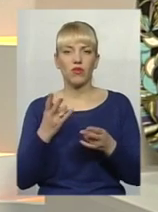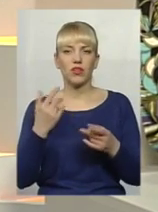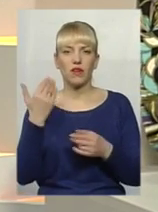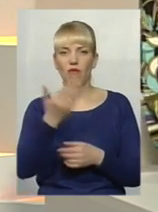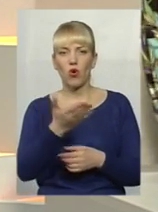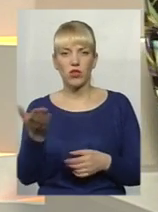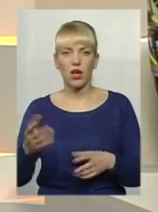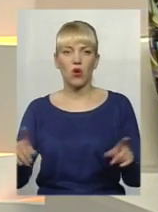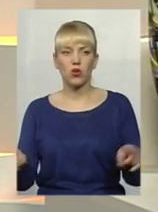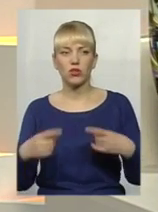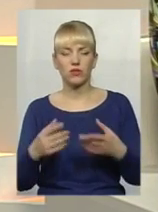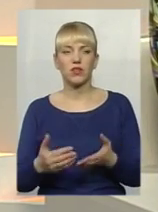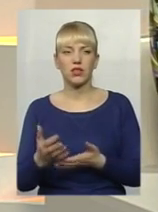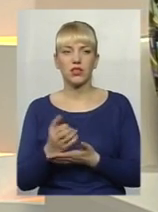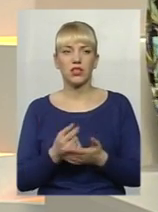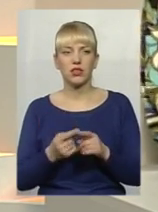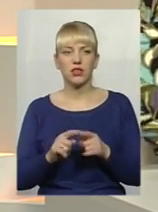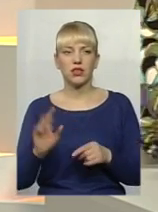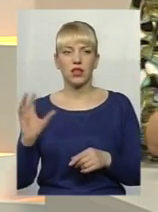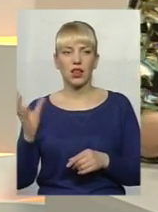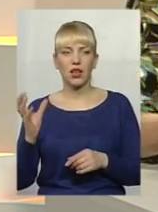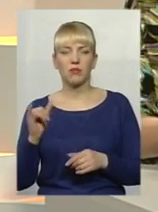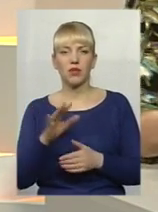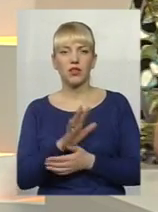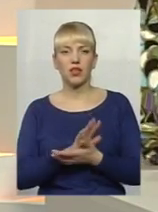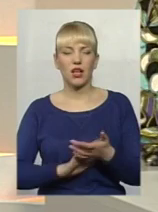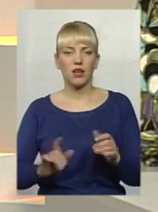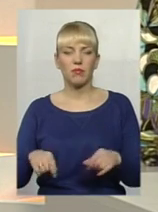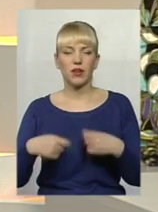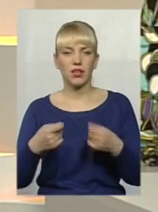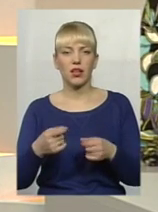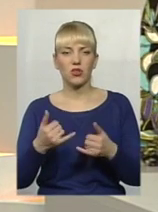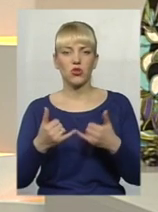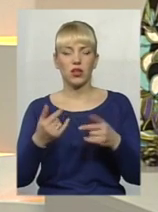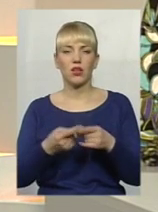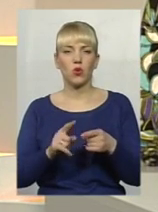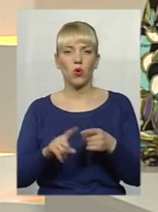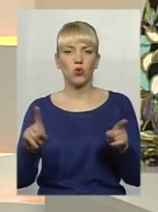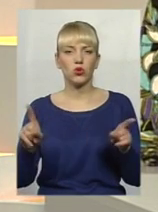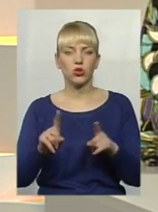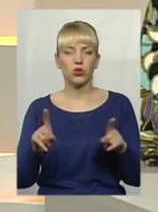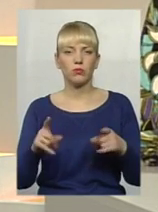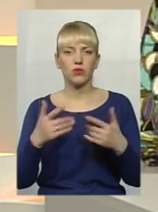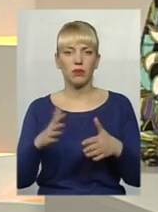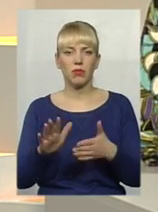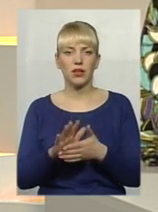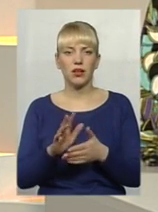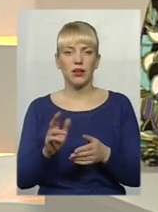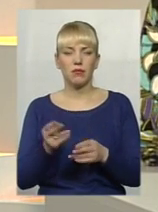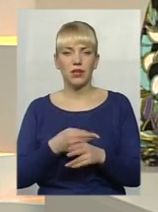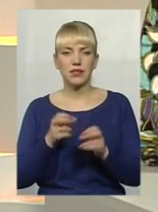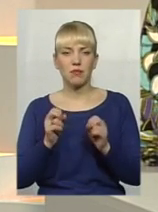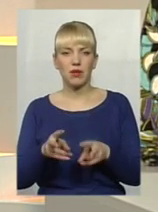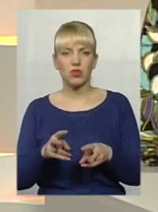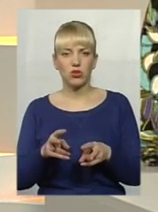організовувати збір цих ламп і далі передачу для того, аби вже їх безпечно утилізувати?